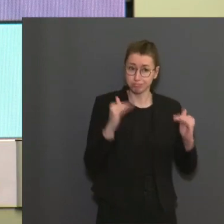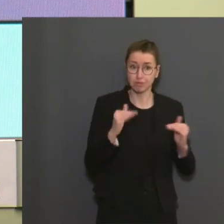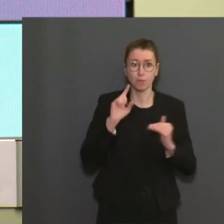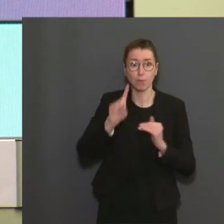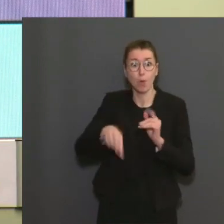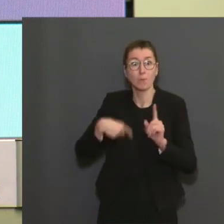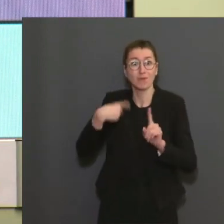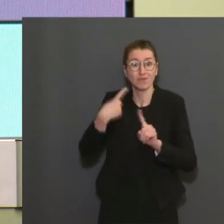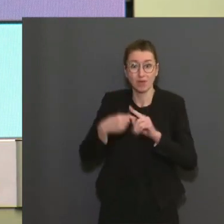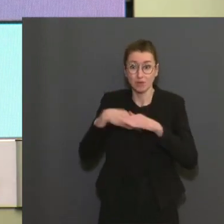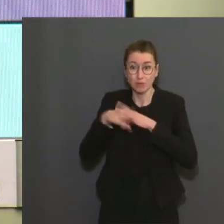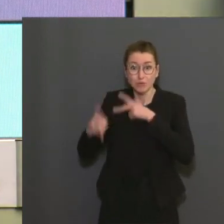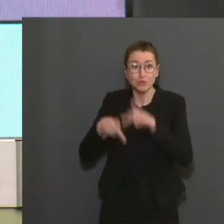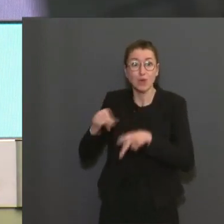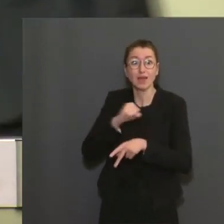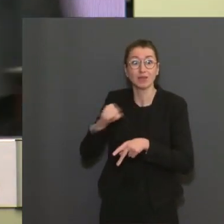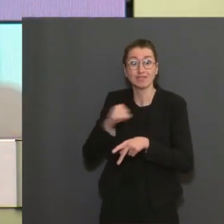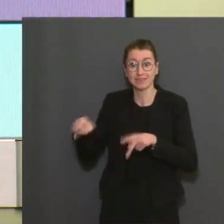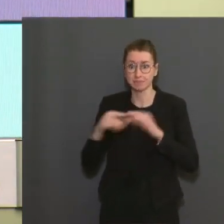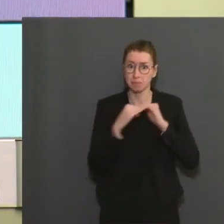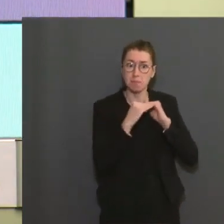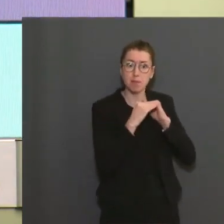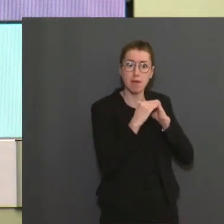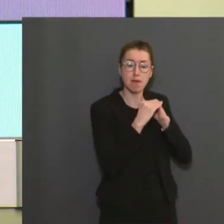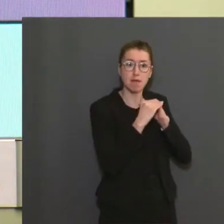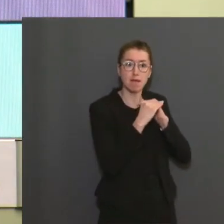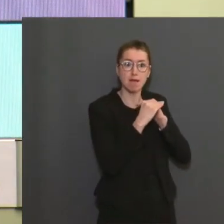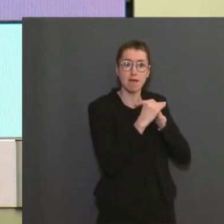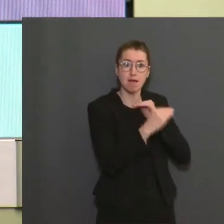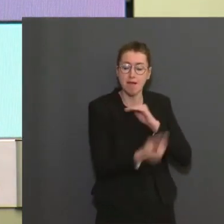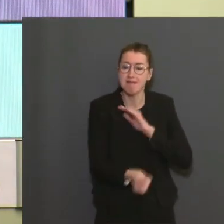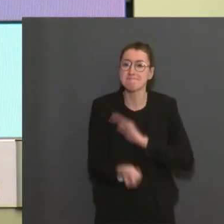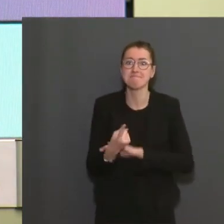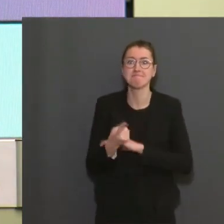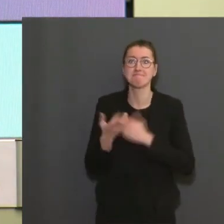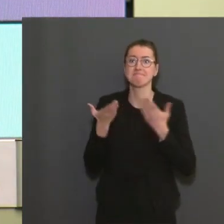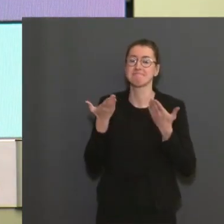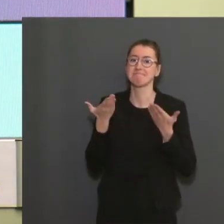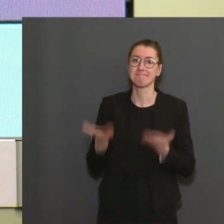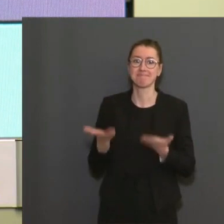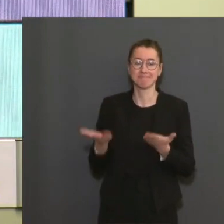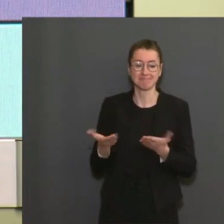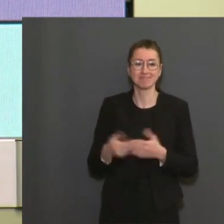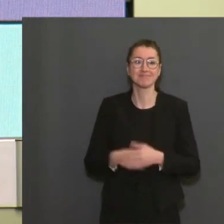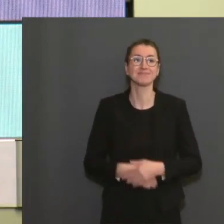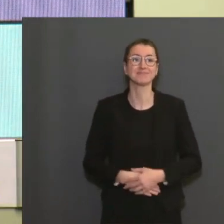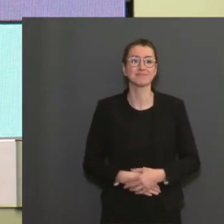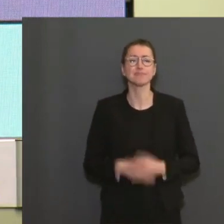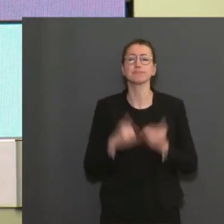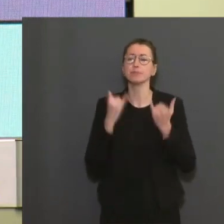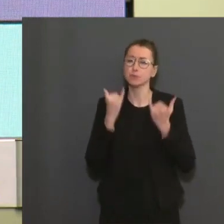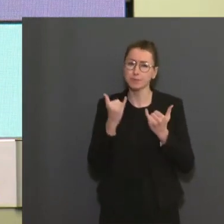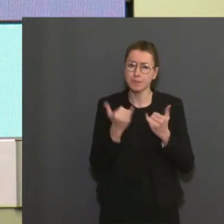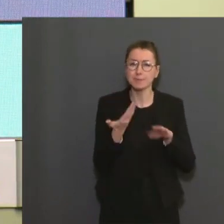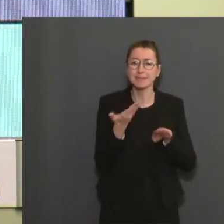intensifs. Si les décès continuent à augmenter, c'est cependant sur un rythme qui se